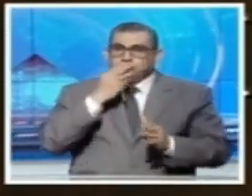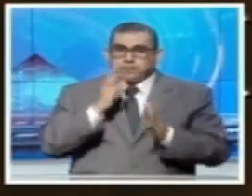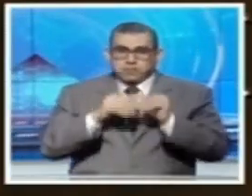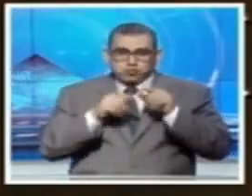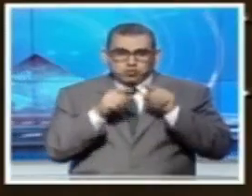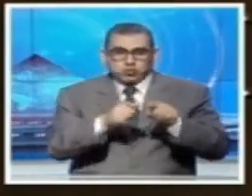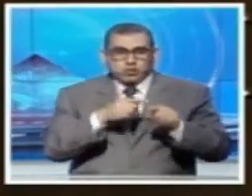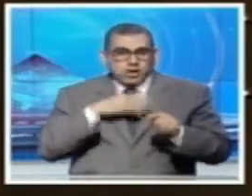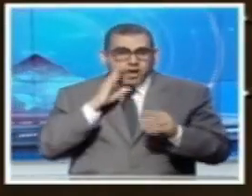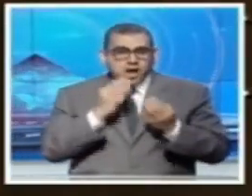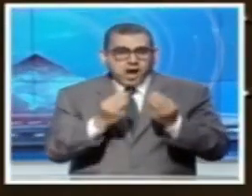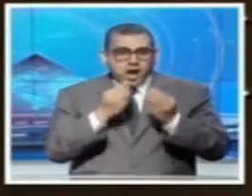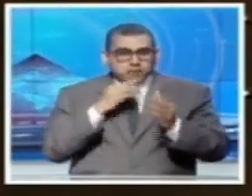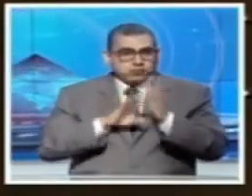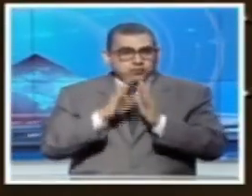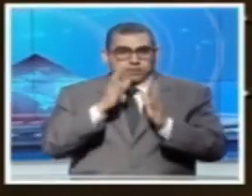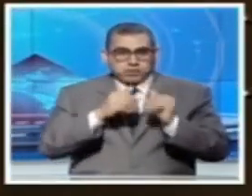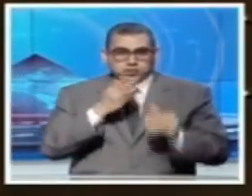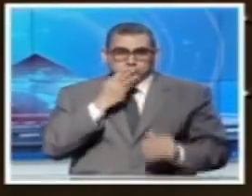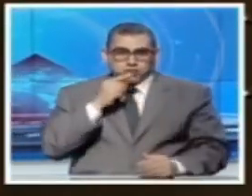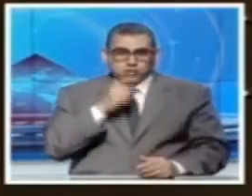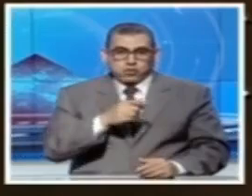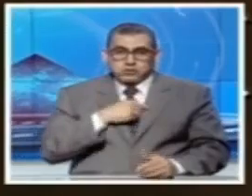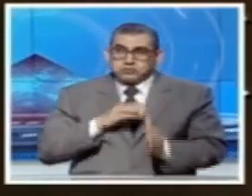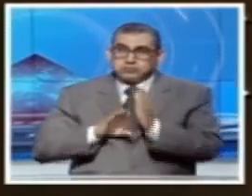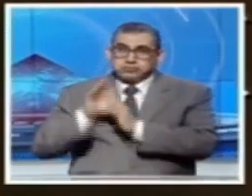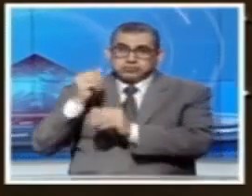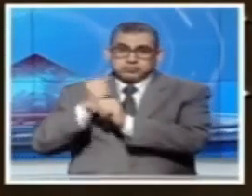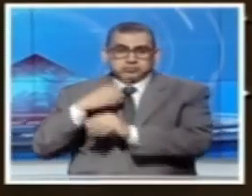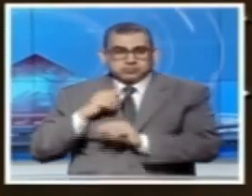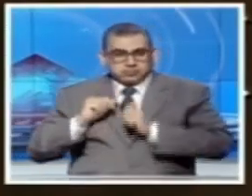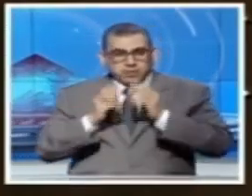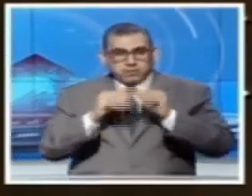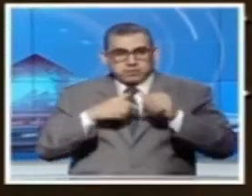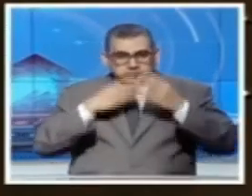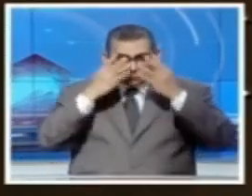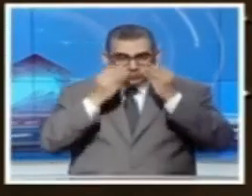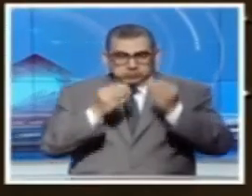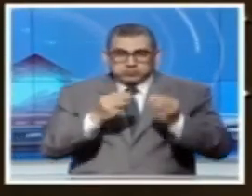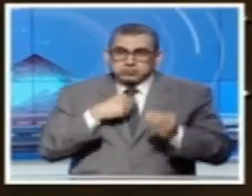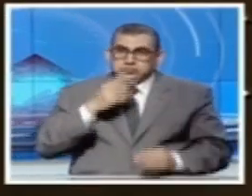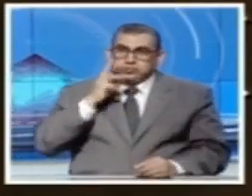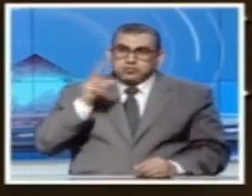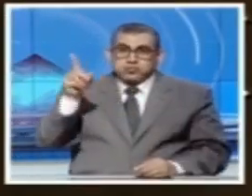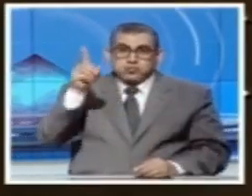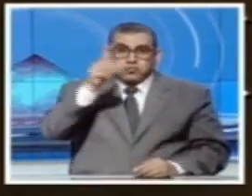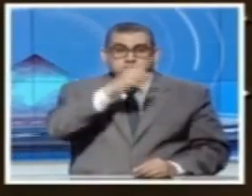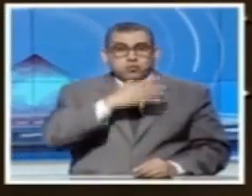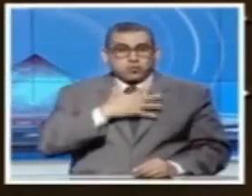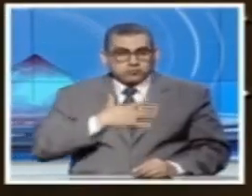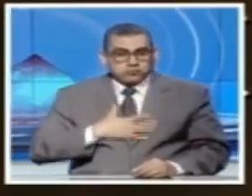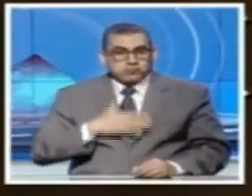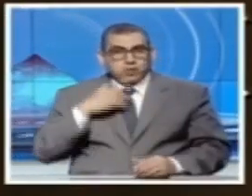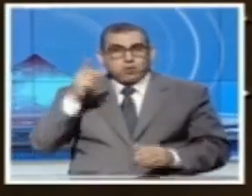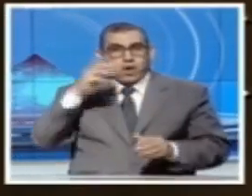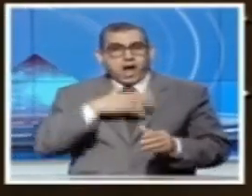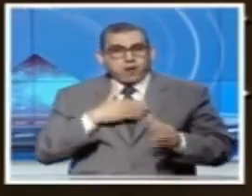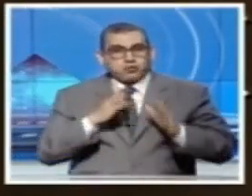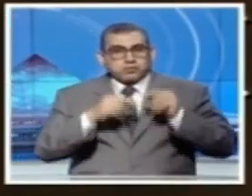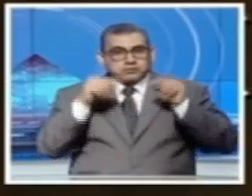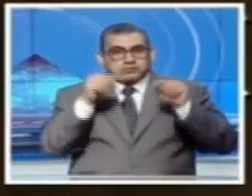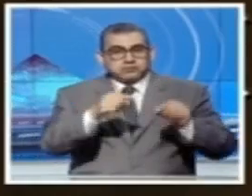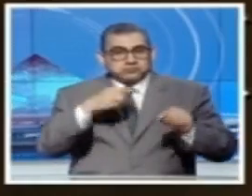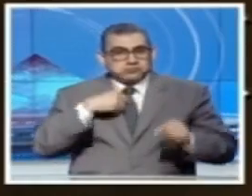وتعلموا بالمجان فيها. فلقينا صدى ده حلو جدا في البلاد المهجر، عشان